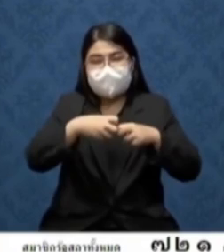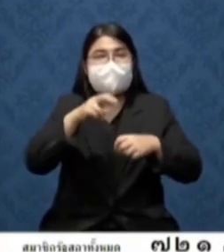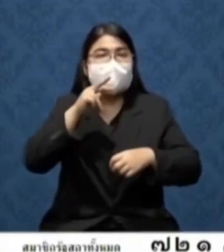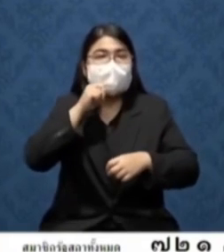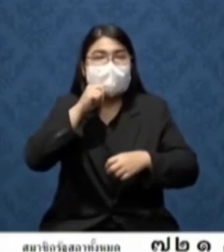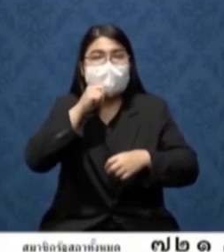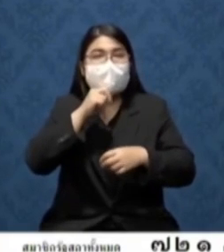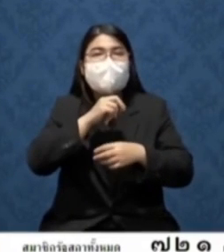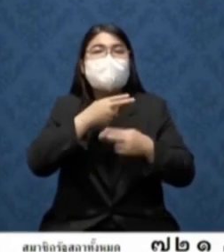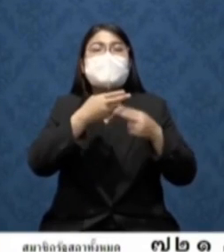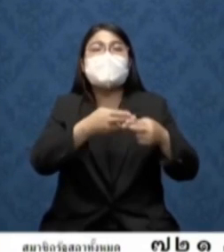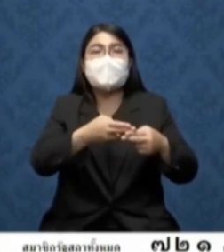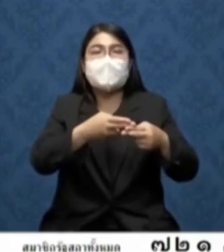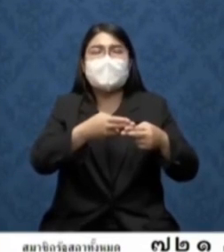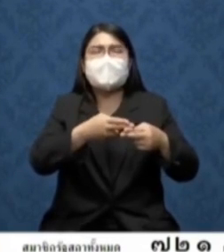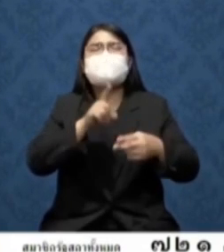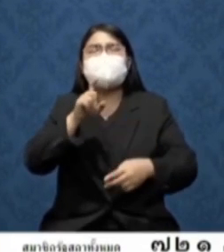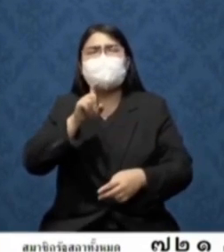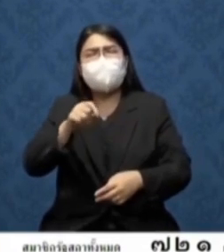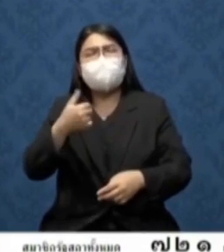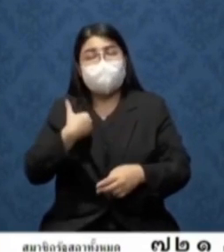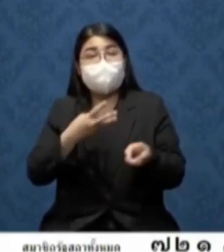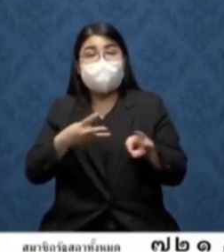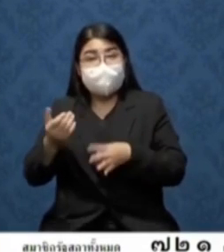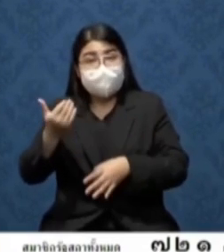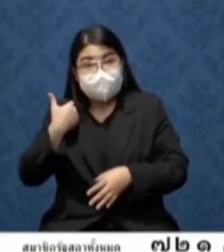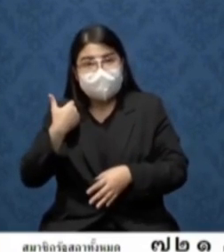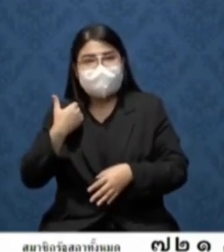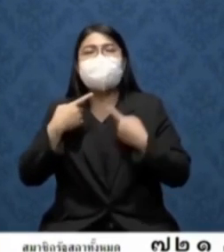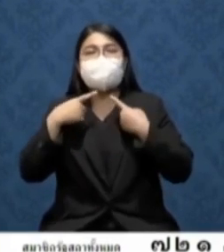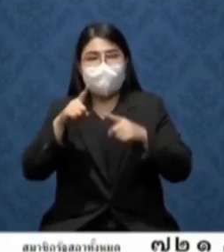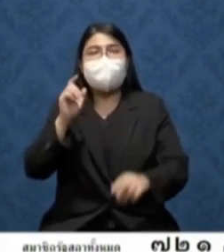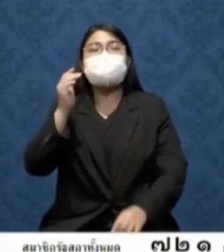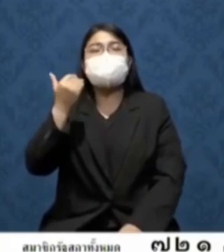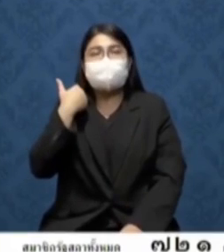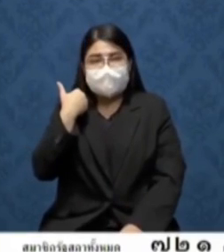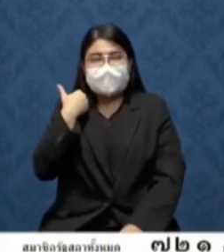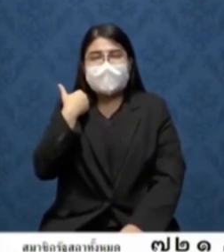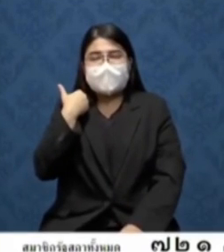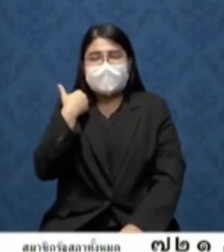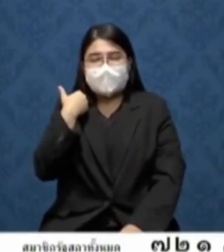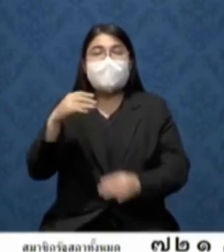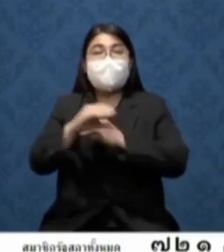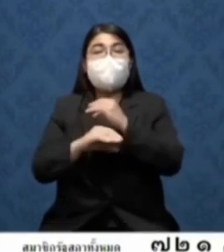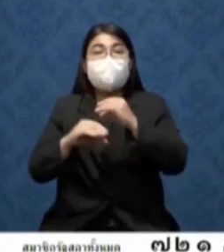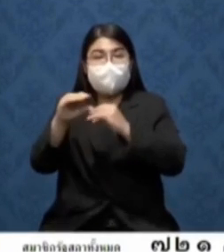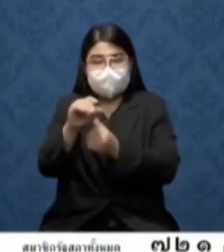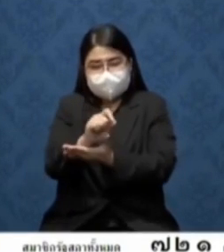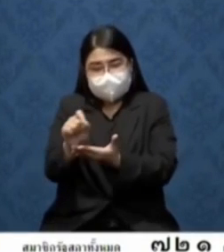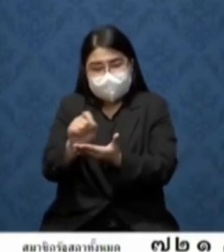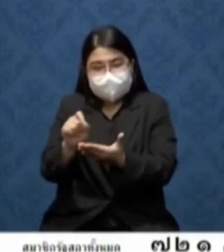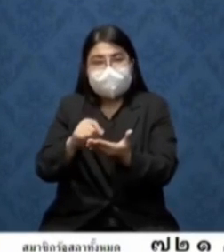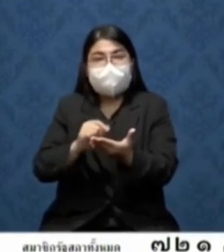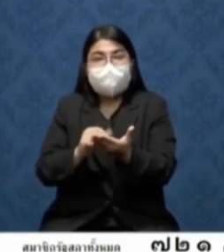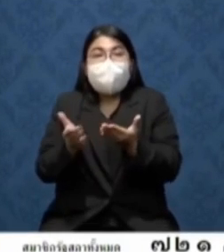มีวิธีอื่นไหมครับมีนั่นก็คือการเขียนโครงการขอสนับสนุนจากหน่วยงานส่วนกลางและห